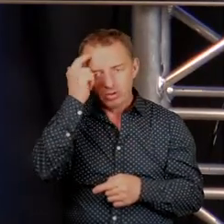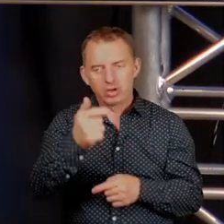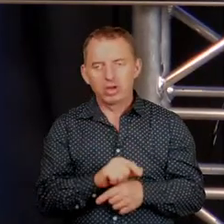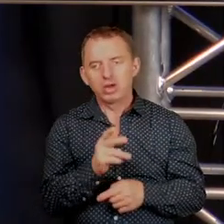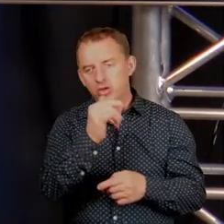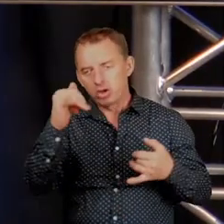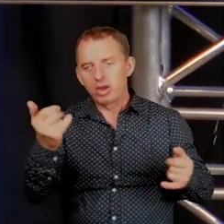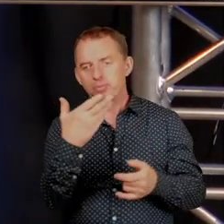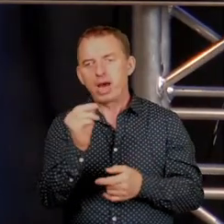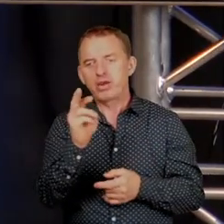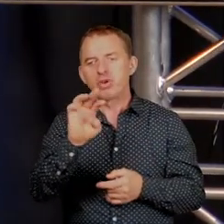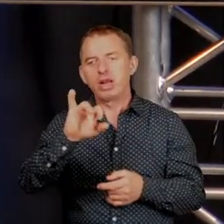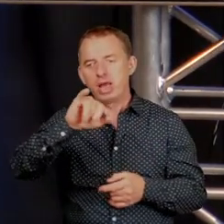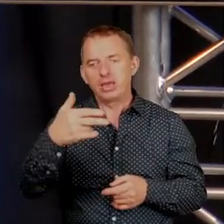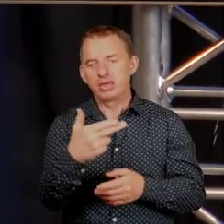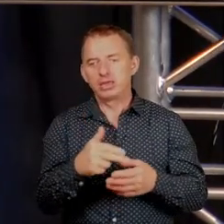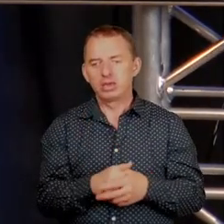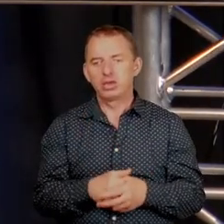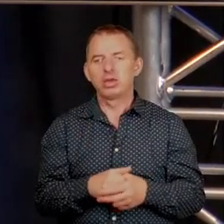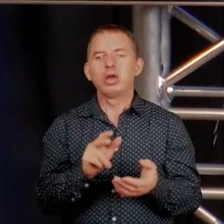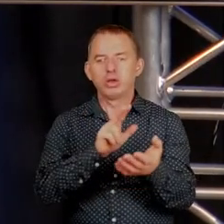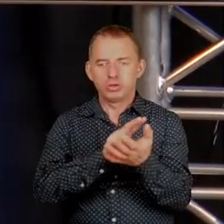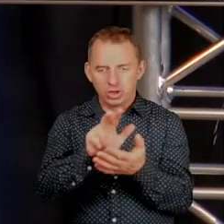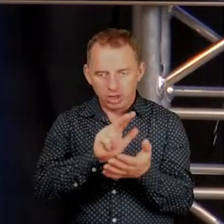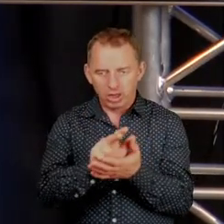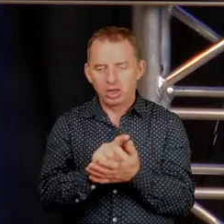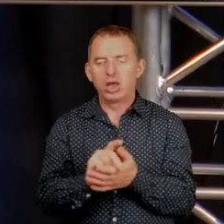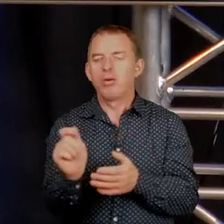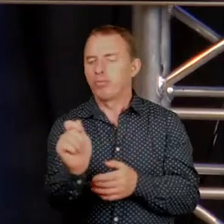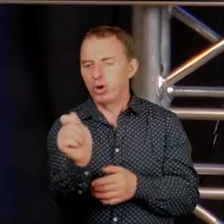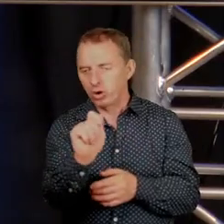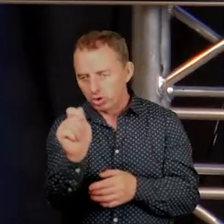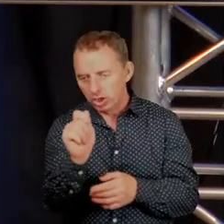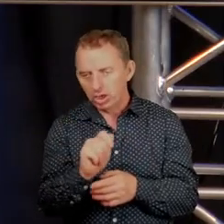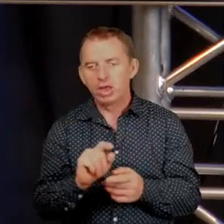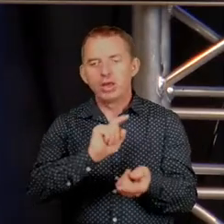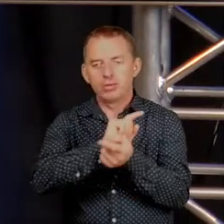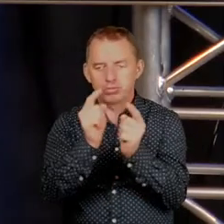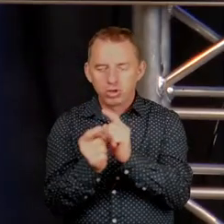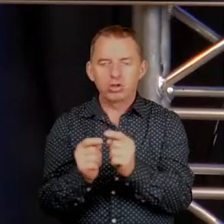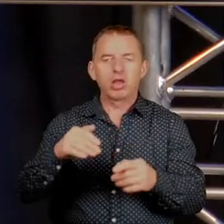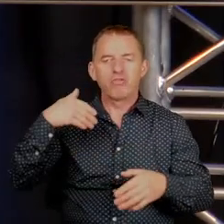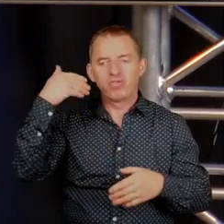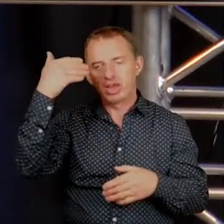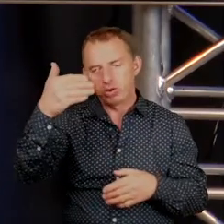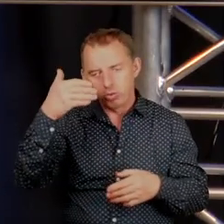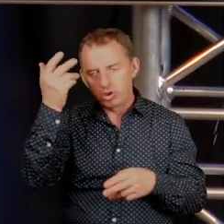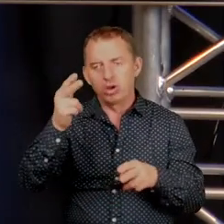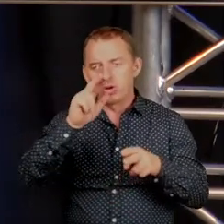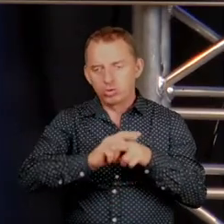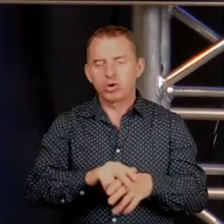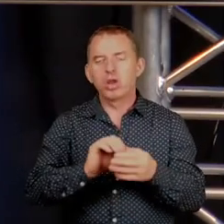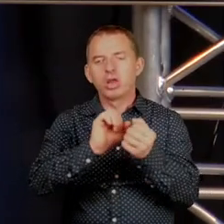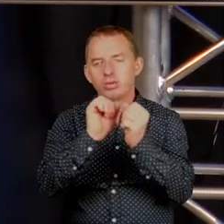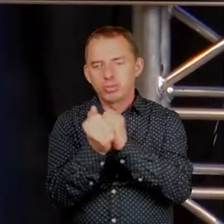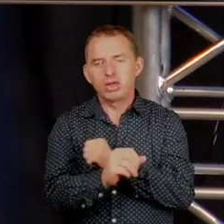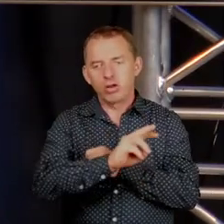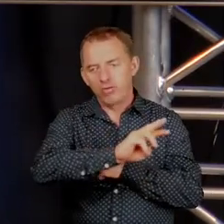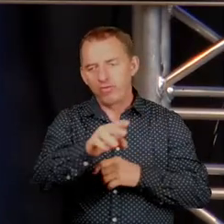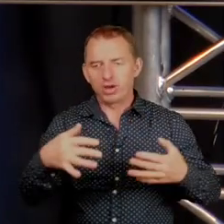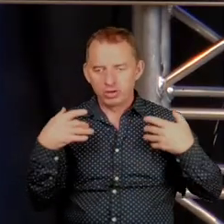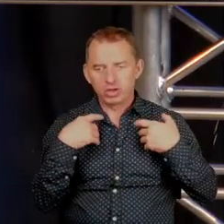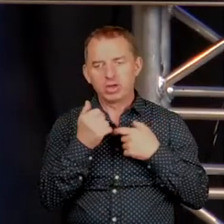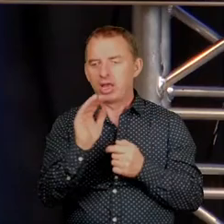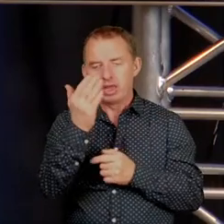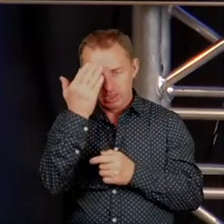inny jak Mark Finley. 13 poruszających spotkań, wykładów, które zmienią wasze życie. Jeżeli nie